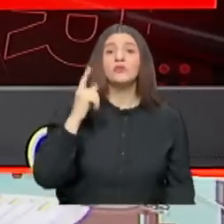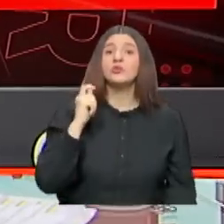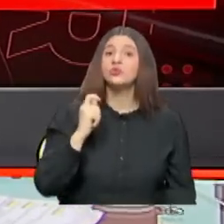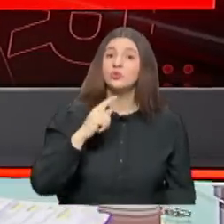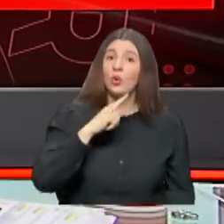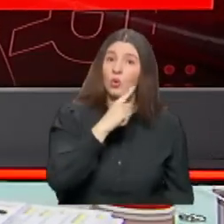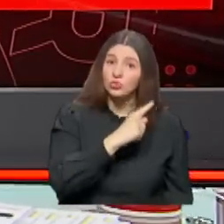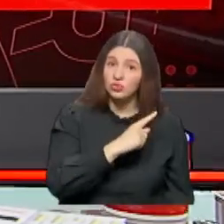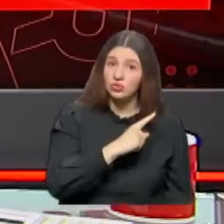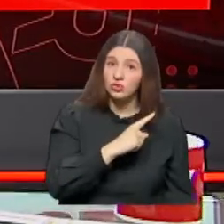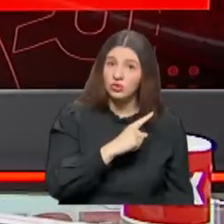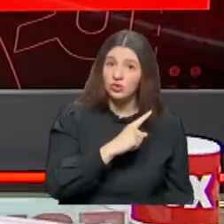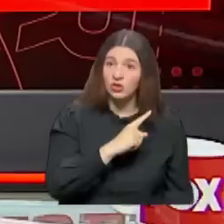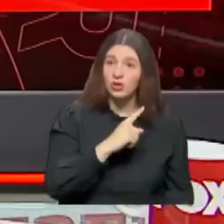zordu.